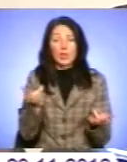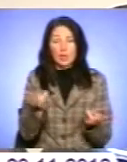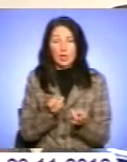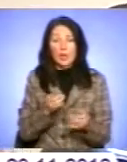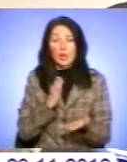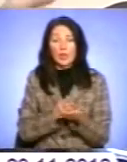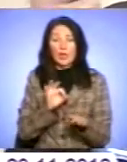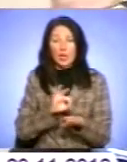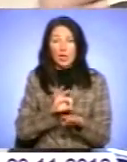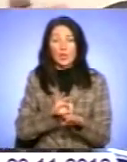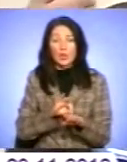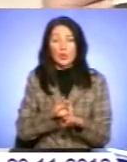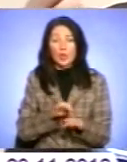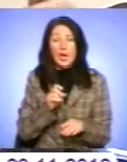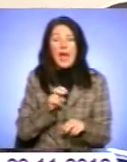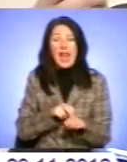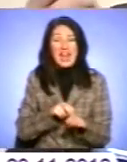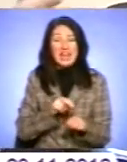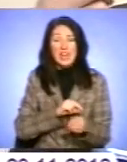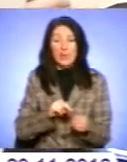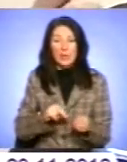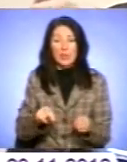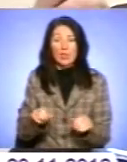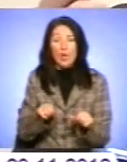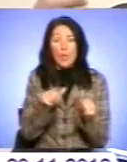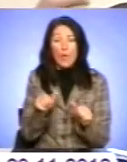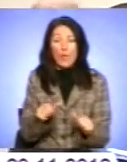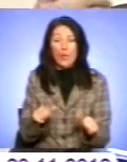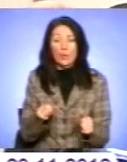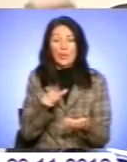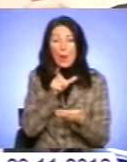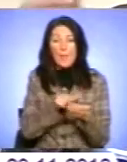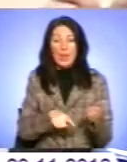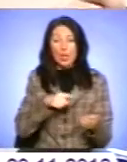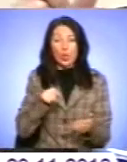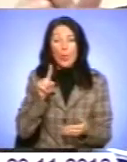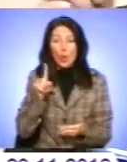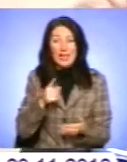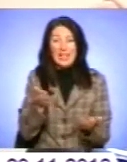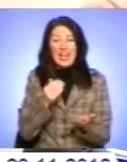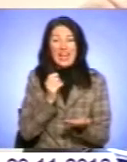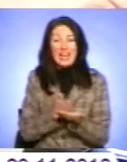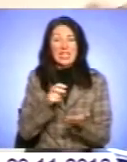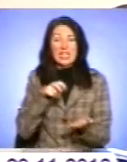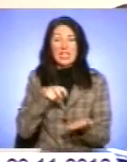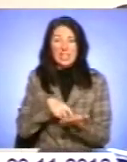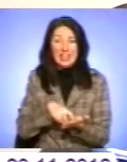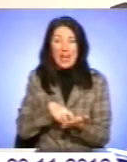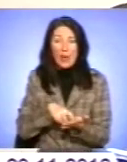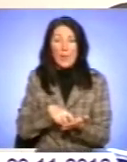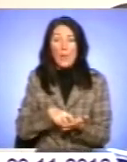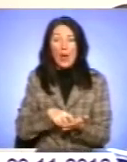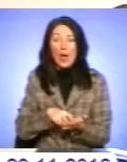діагнозу. Лікар виписує по формі на бланку номер 1, де є штамп установи, де є його